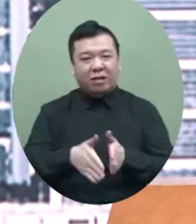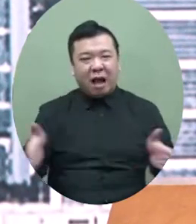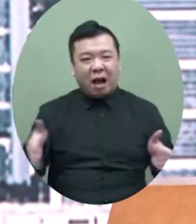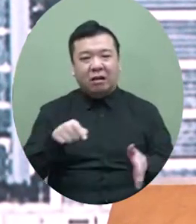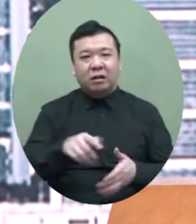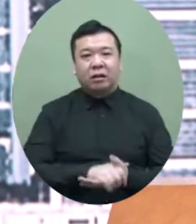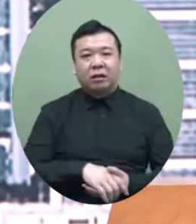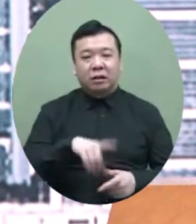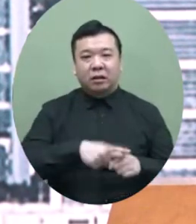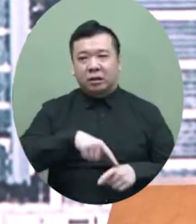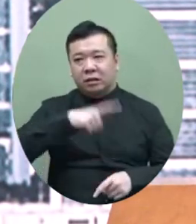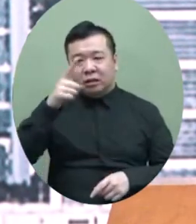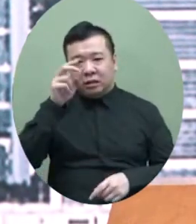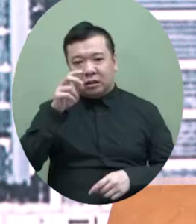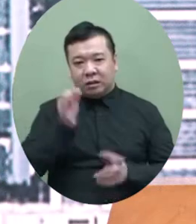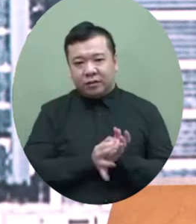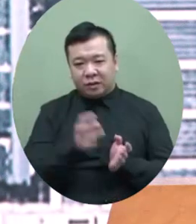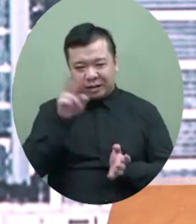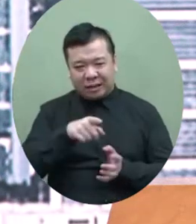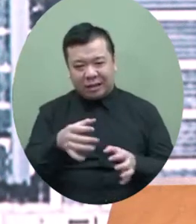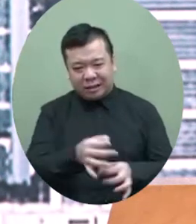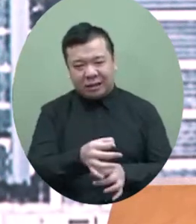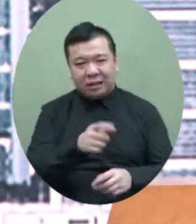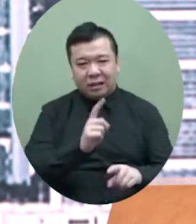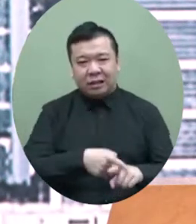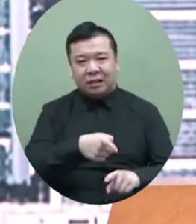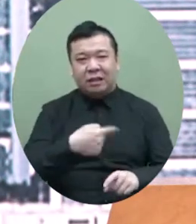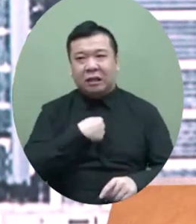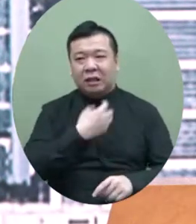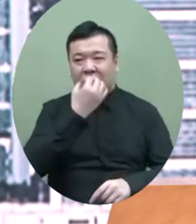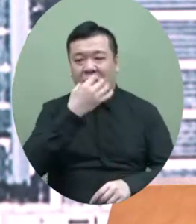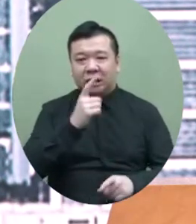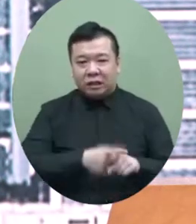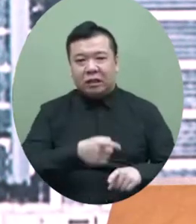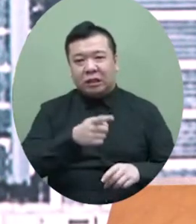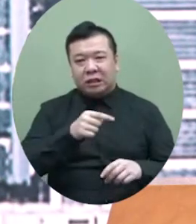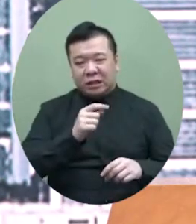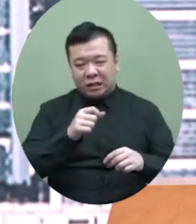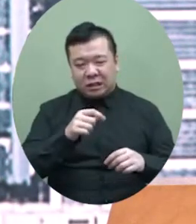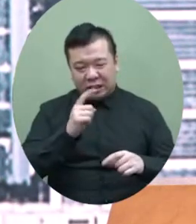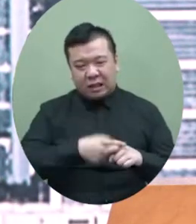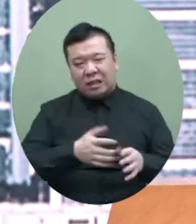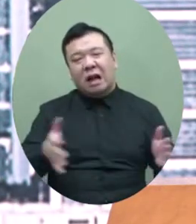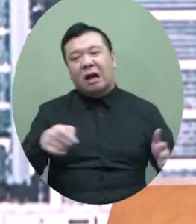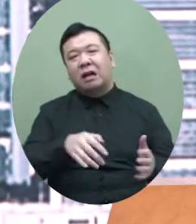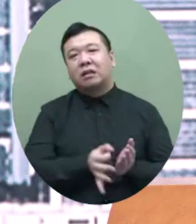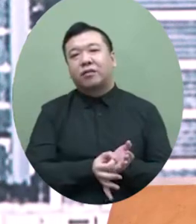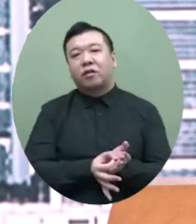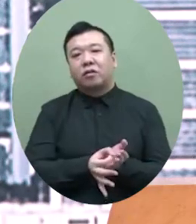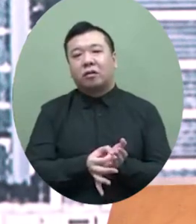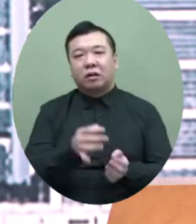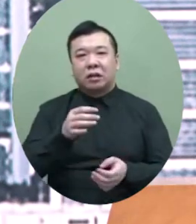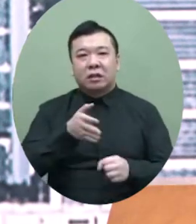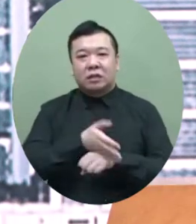從其他地方睇香港嗰個係豆腐潤咁細嘅地方啦，但對我哋嚟講咧，已經係一個非常之大嘅範圍嚇，超